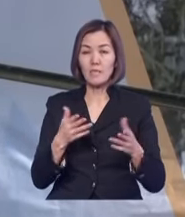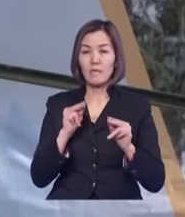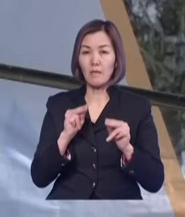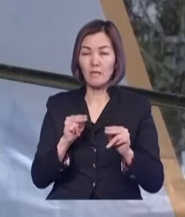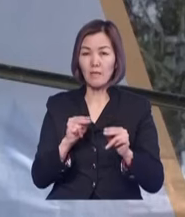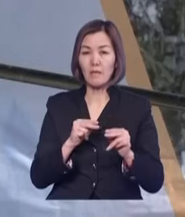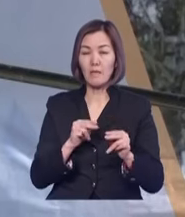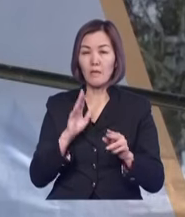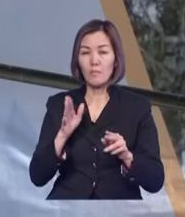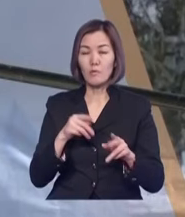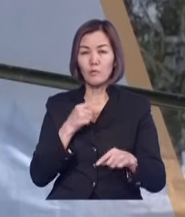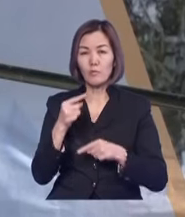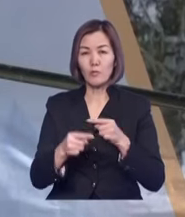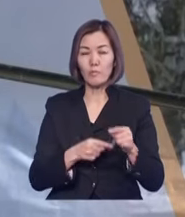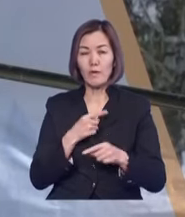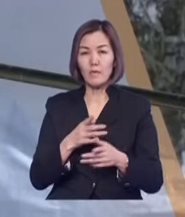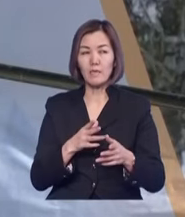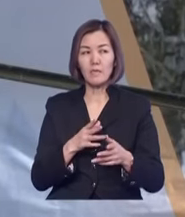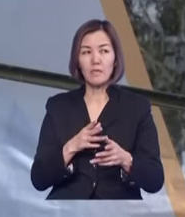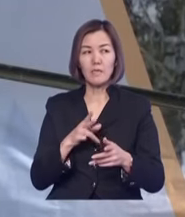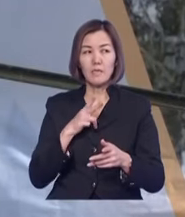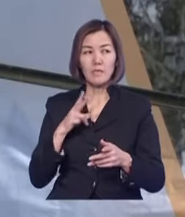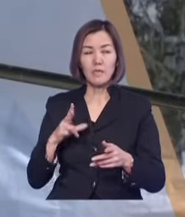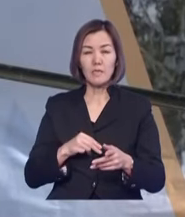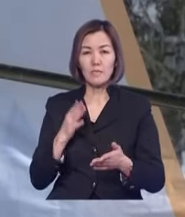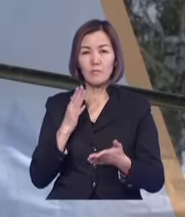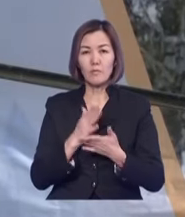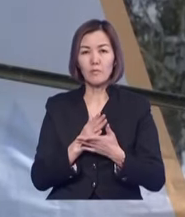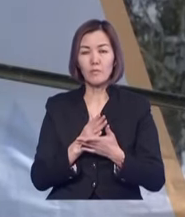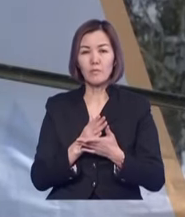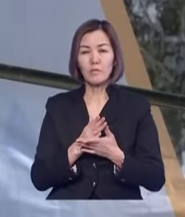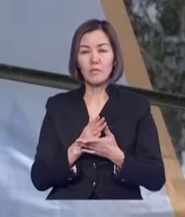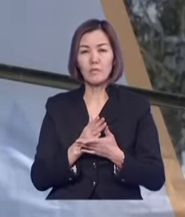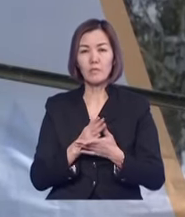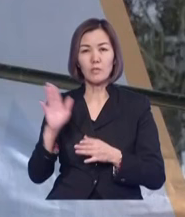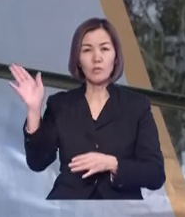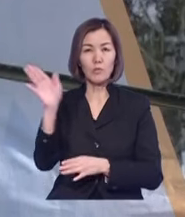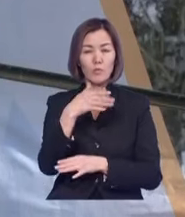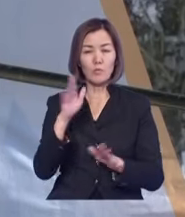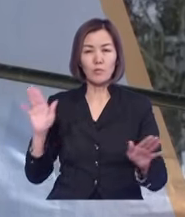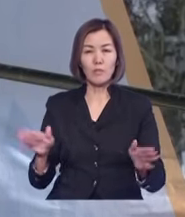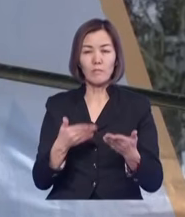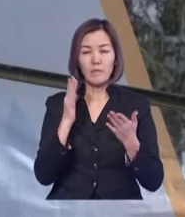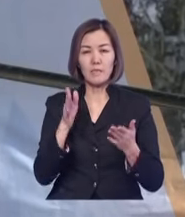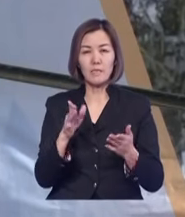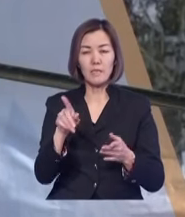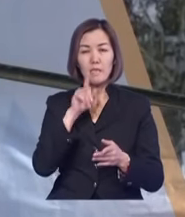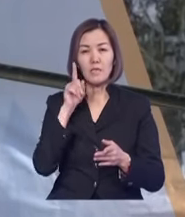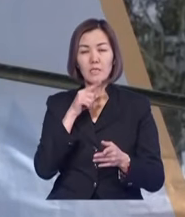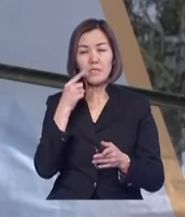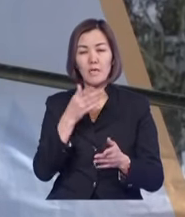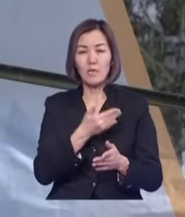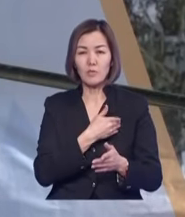болсын ұрпағың, қыз бозбалаң жол желпіл деп, жел білесін туларың. Жастарға айтат